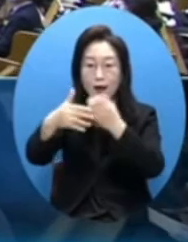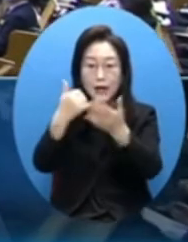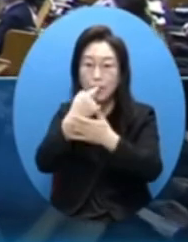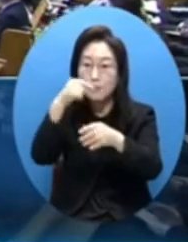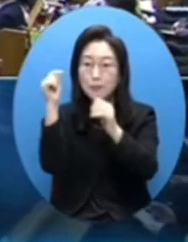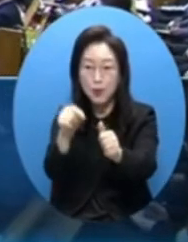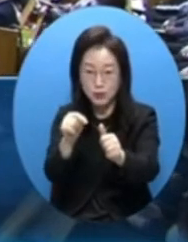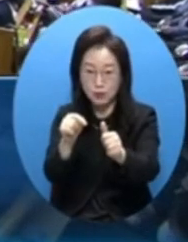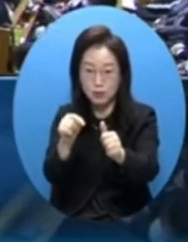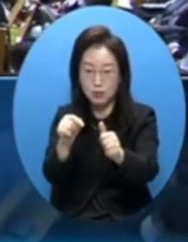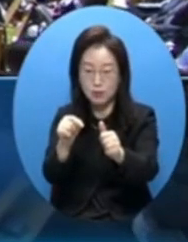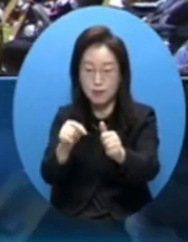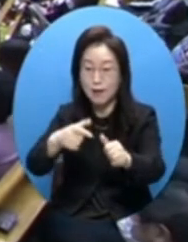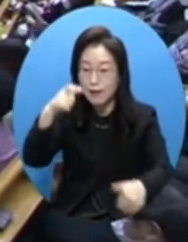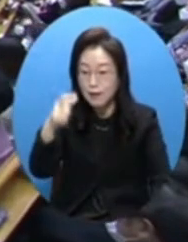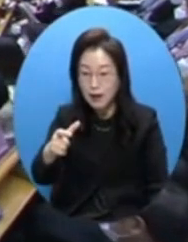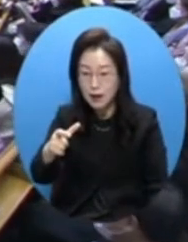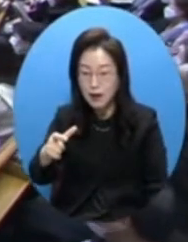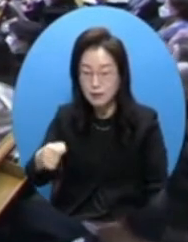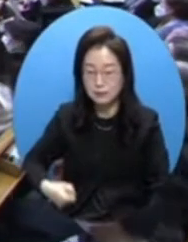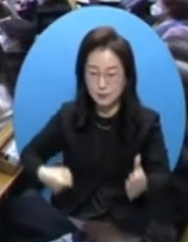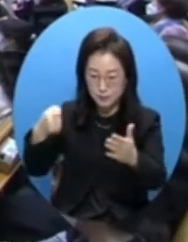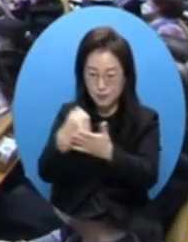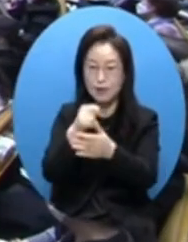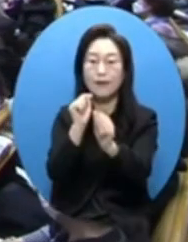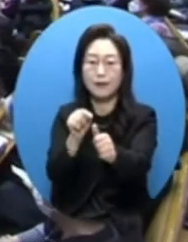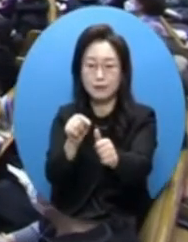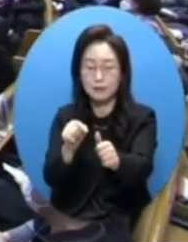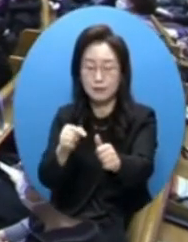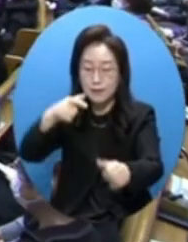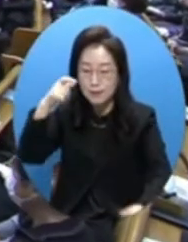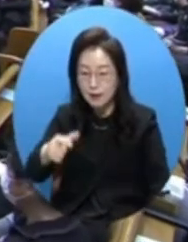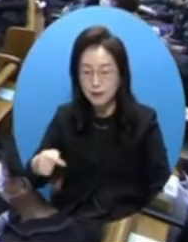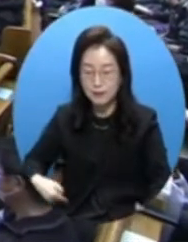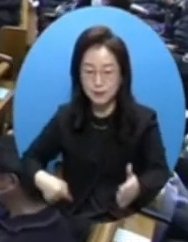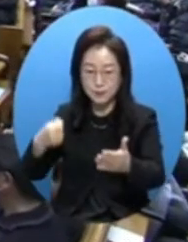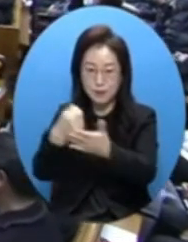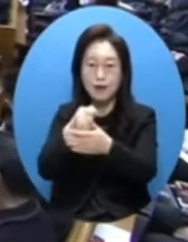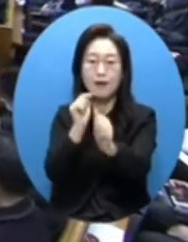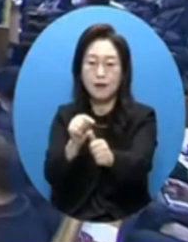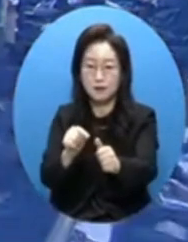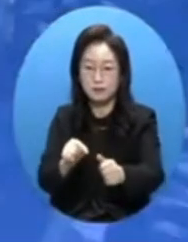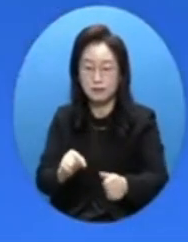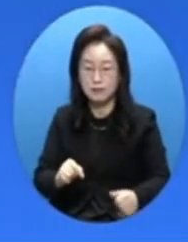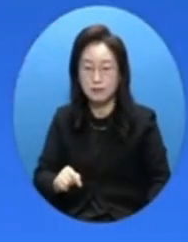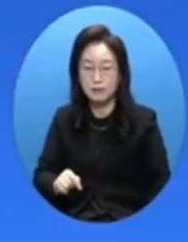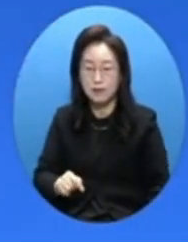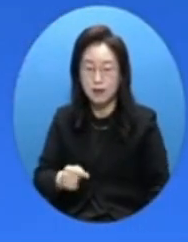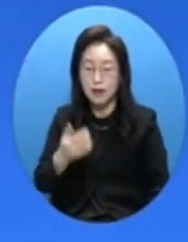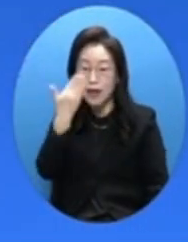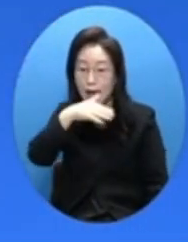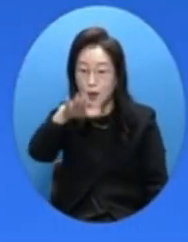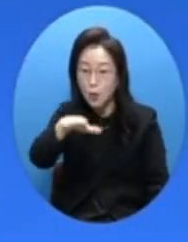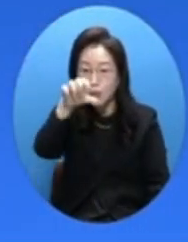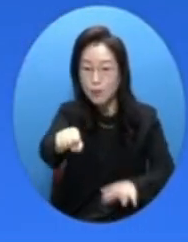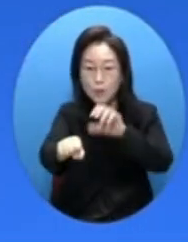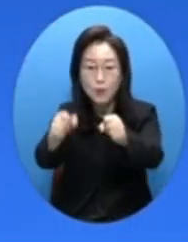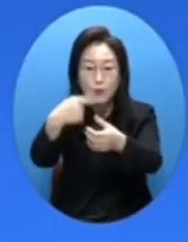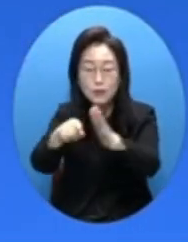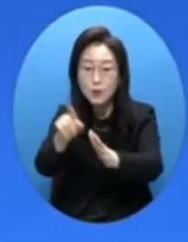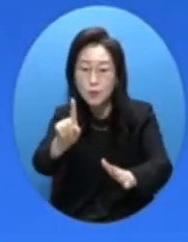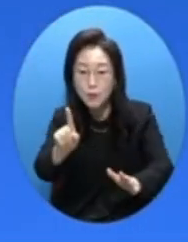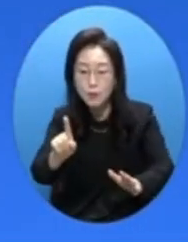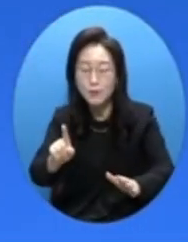명령을 하셨습니다. 강하고 담대하라. 강하고 담대하라. 가나안을 정복하기 위해서 우리에게 필요한 것이